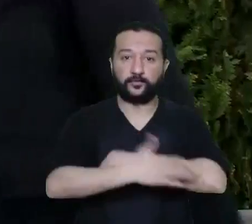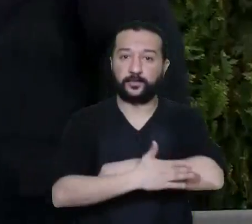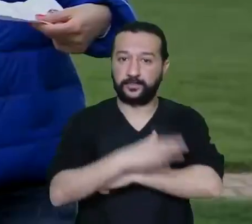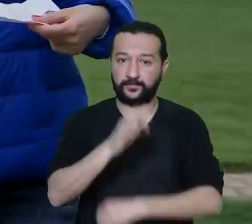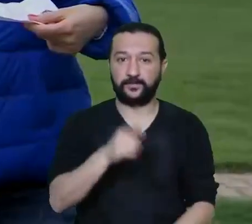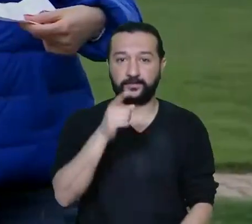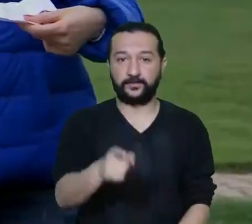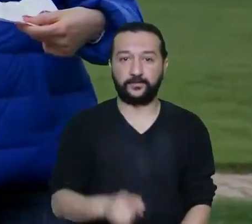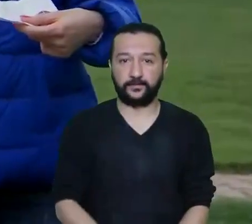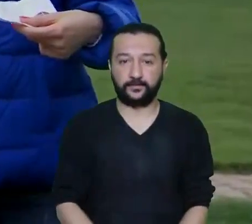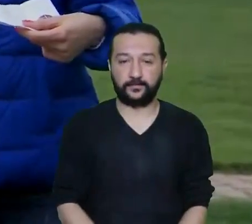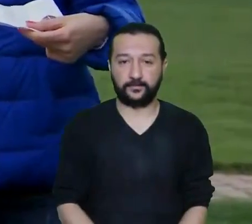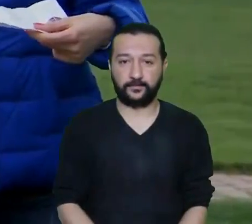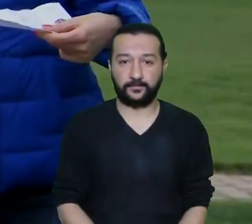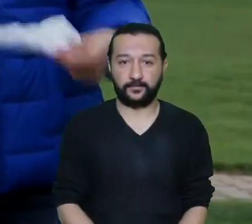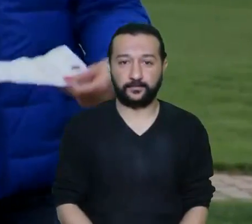bağış.